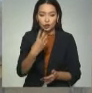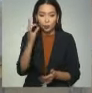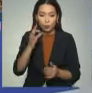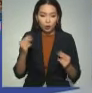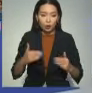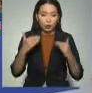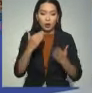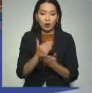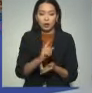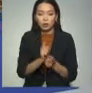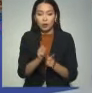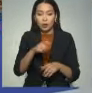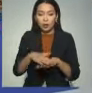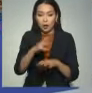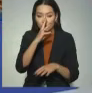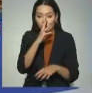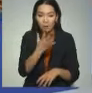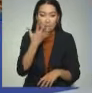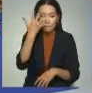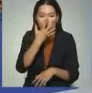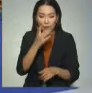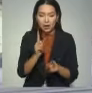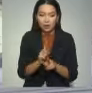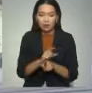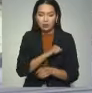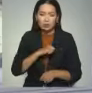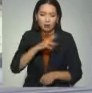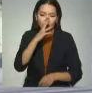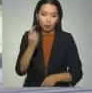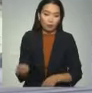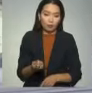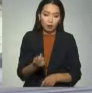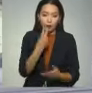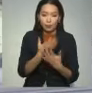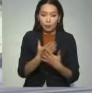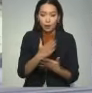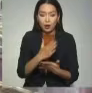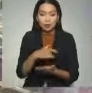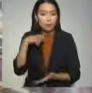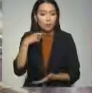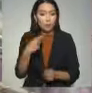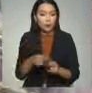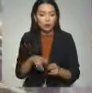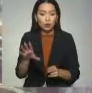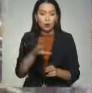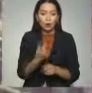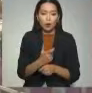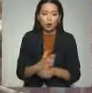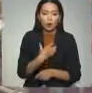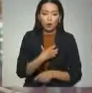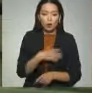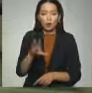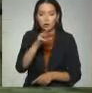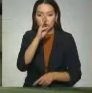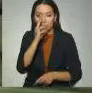асқан. Ал керісінше халықтың табысы соңғы 5 жылда ең төменгі өсу қарқынын көрсетіп отыр. Сондықтан президент бұл саладағы басты құжат халықтың кірісін